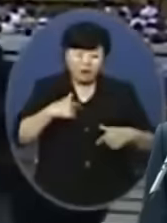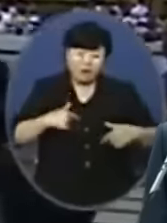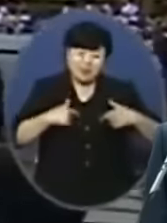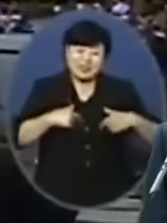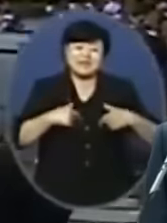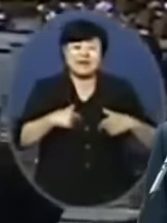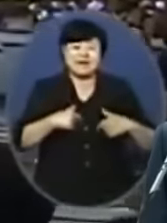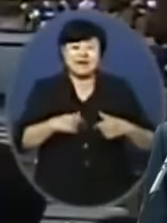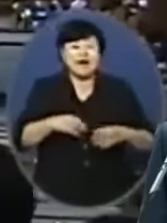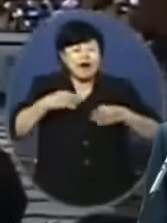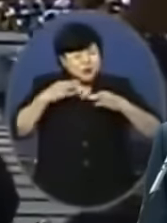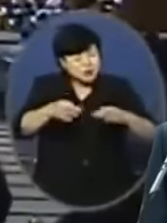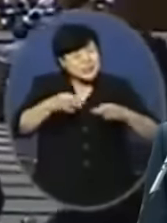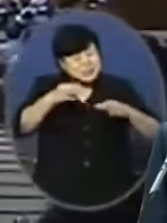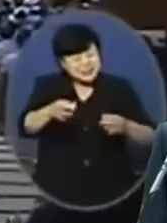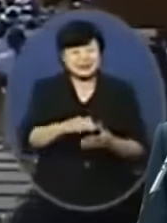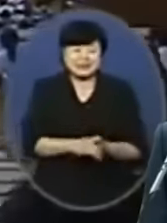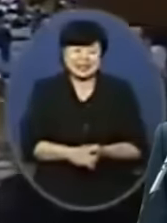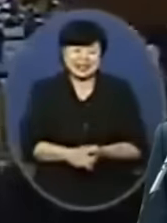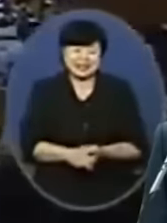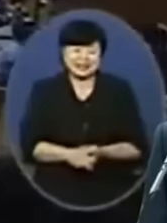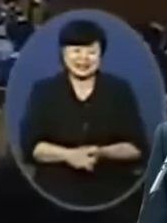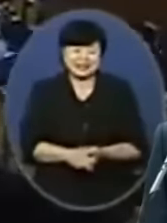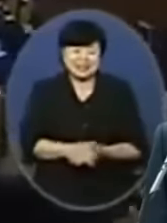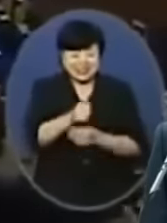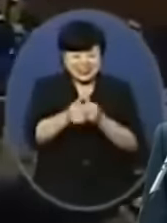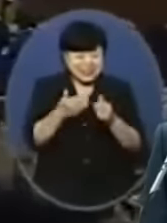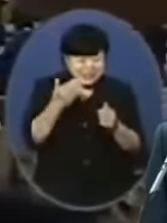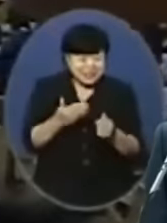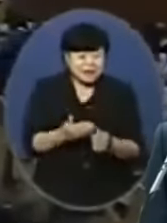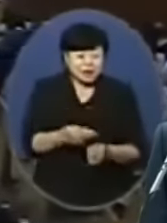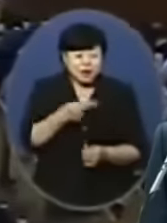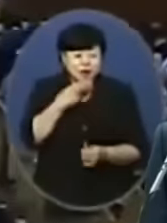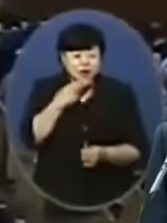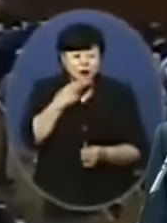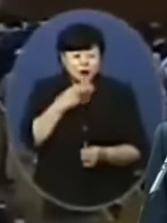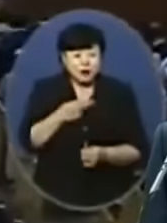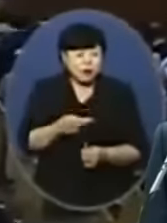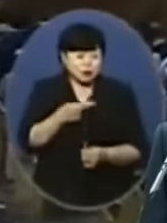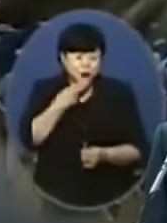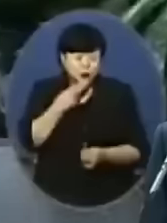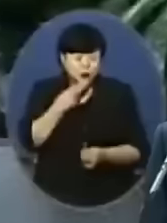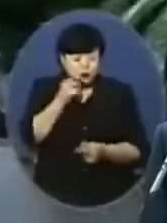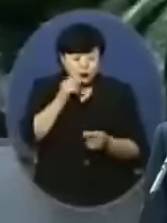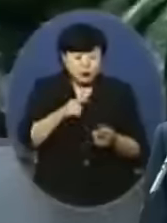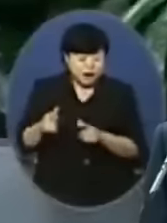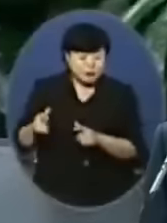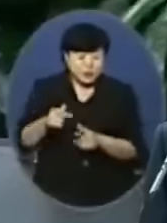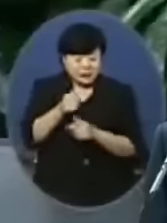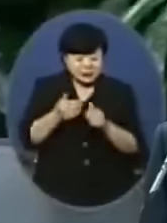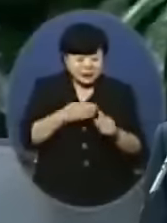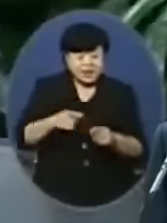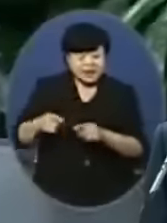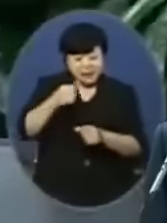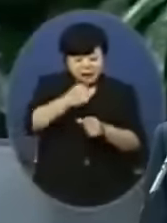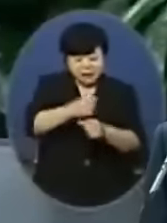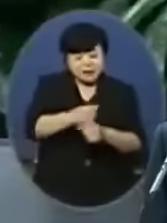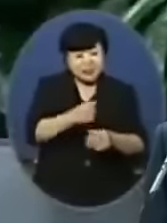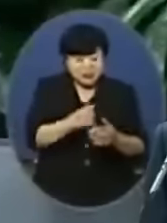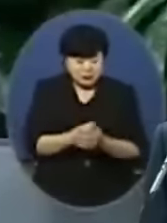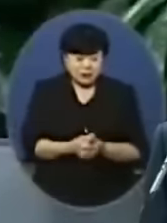기뻐서 고함을 친다고 말씀하셨습니다. 하나님은 없는 것이 없습니다. 온 우주 만물을 하나님은 다 지었기